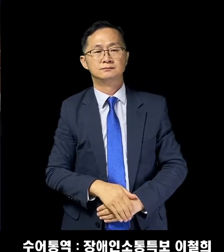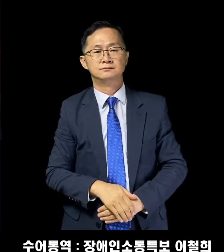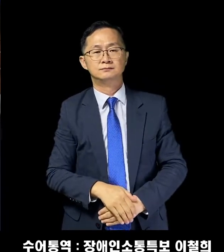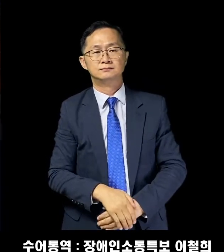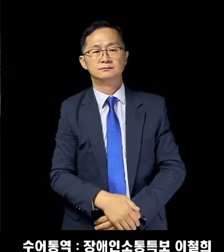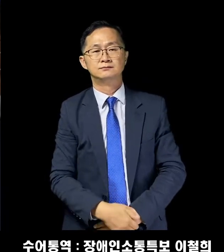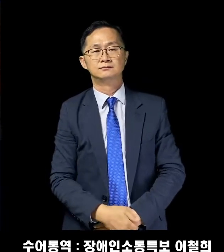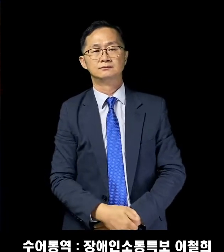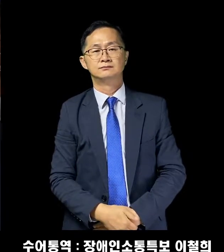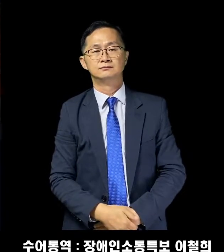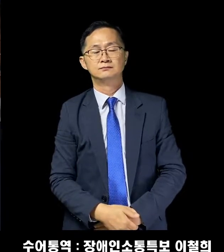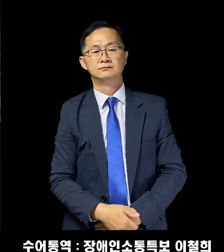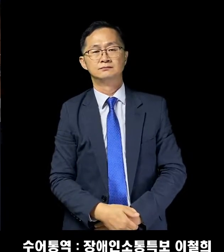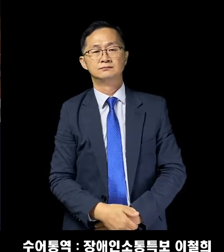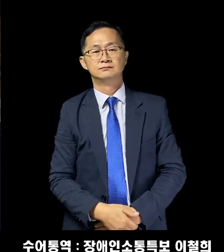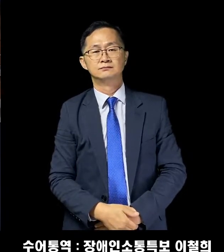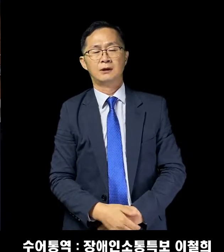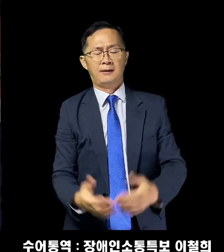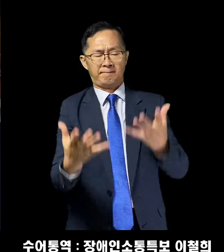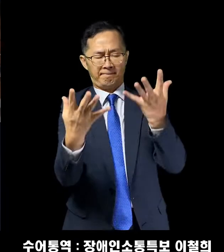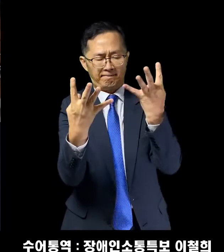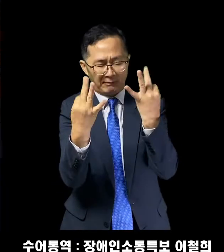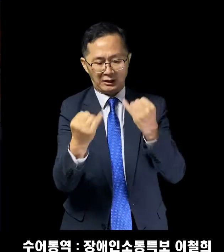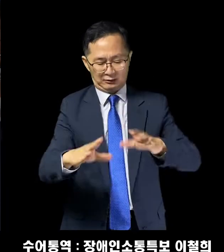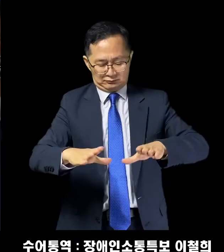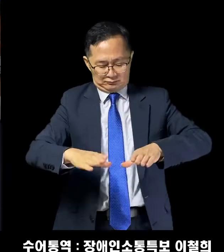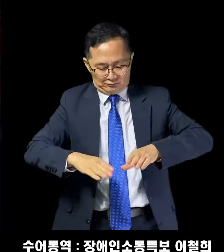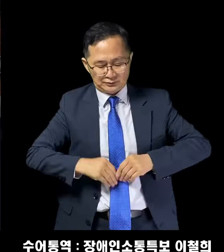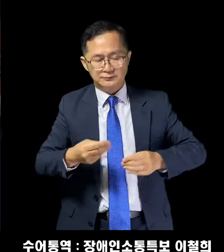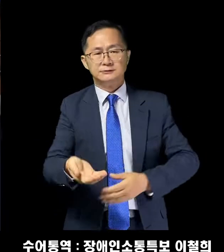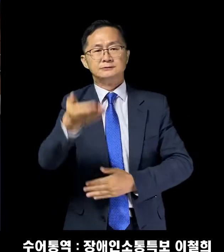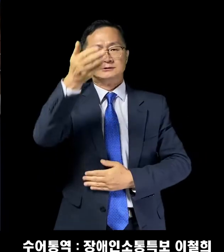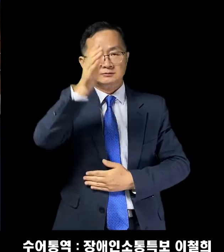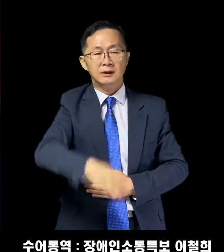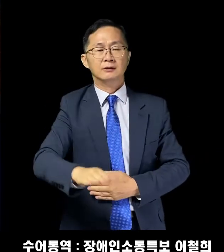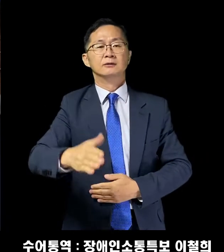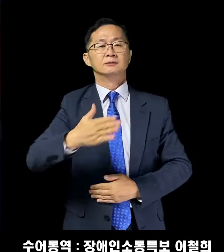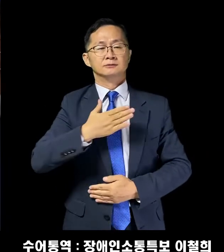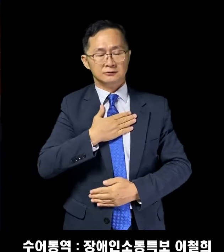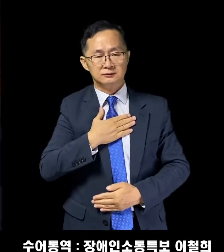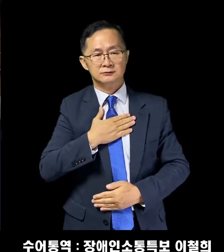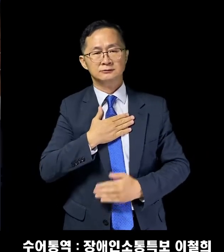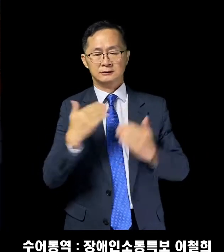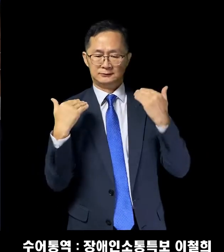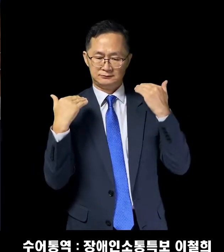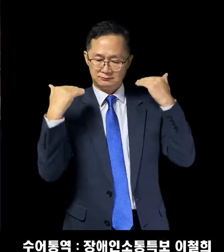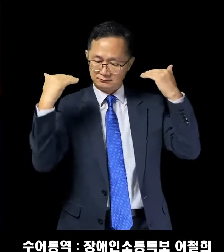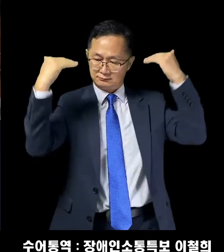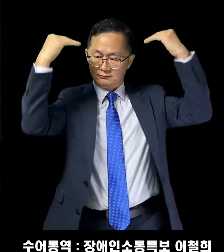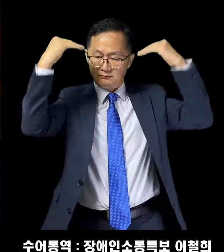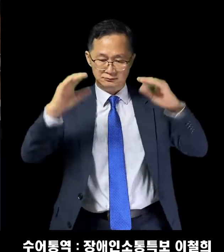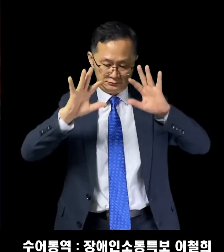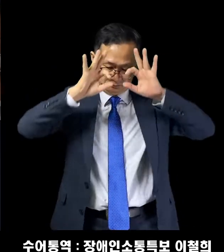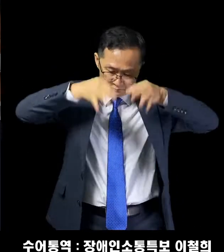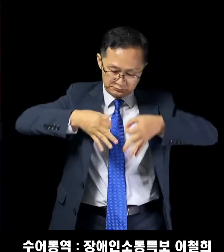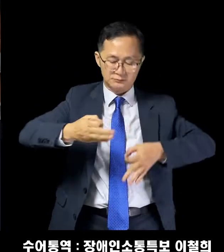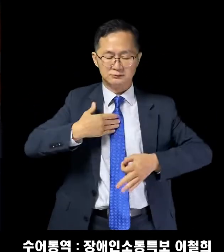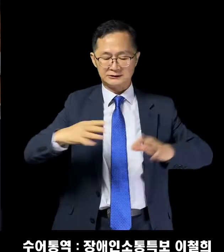많이 굶었지만 저는 성장기의 저를 자랑스럽게 기억하고 있습니다